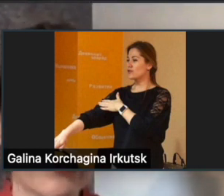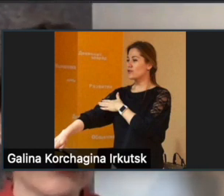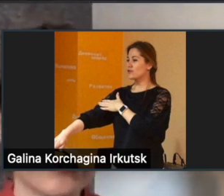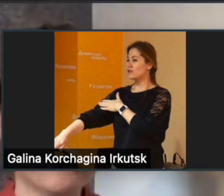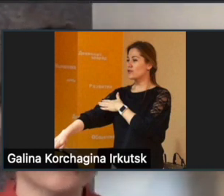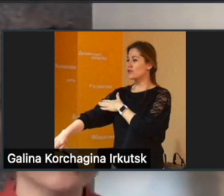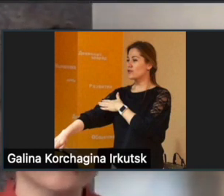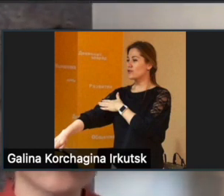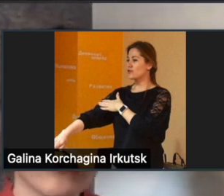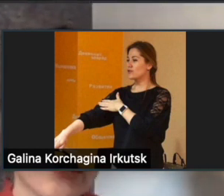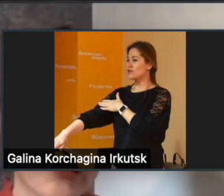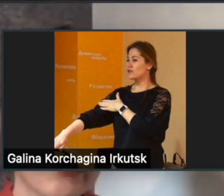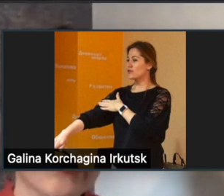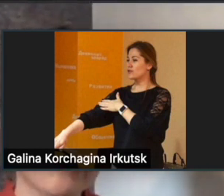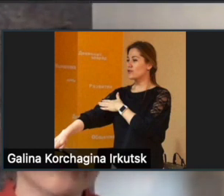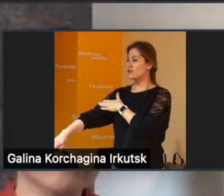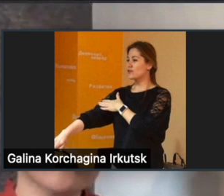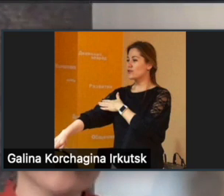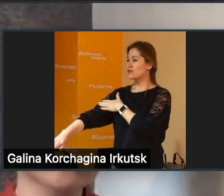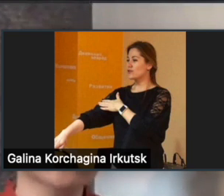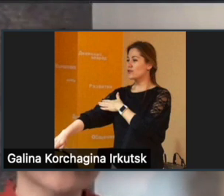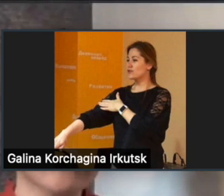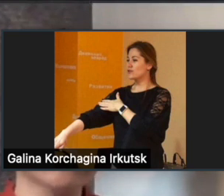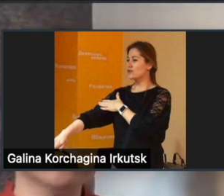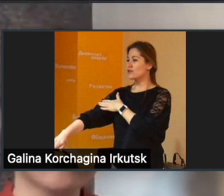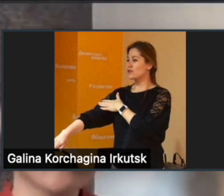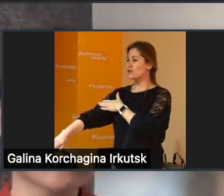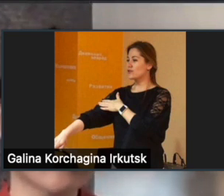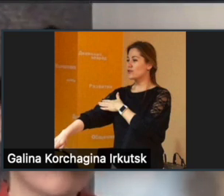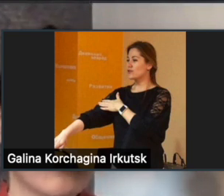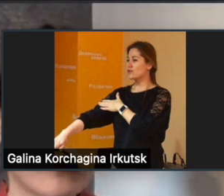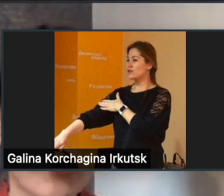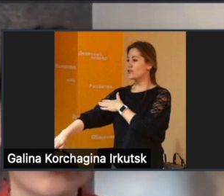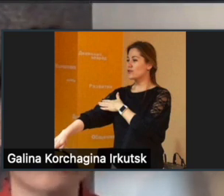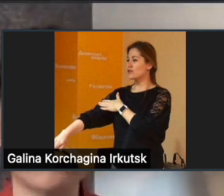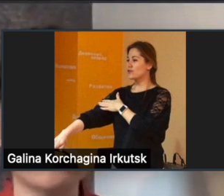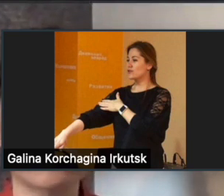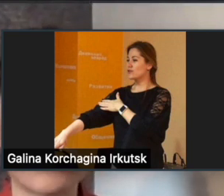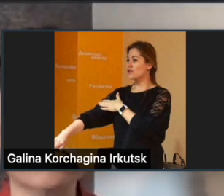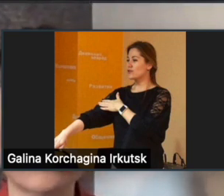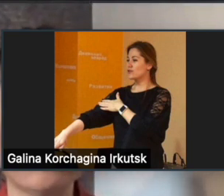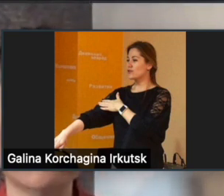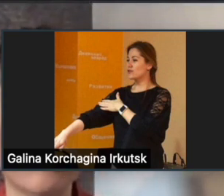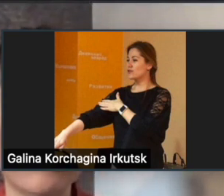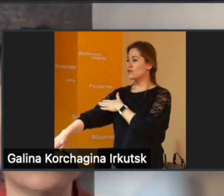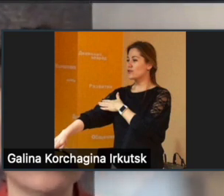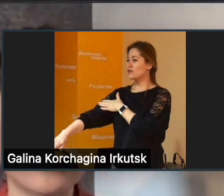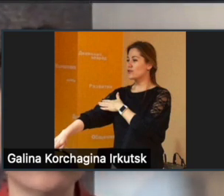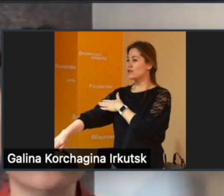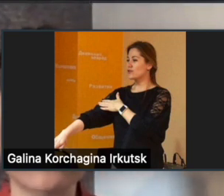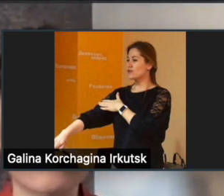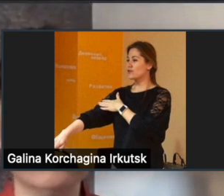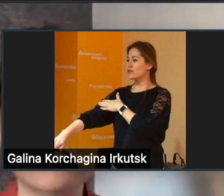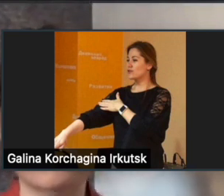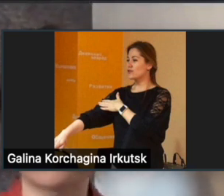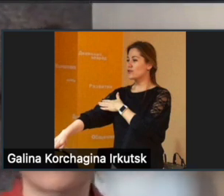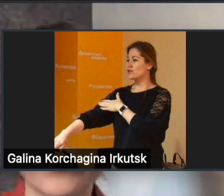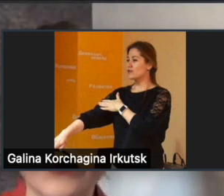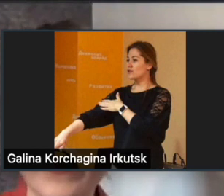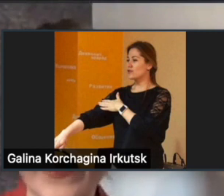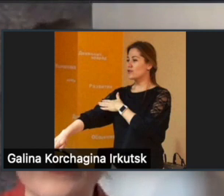уйти. Работали в 33 года, когда она была вынуждена оставить любимую работу. Работу она оставила по причине